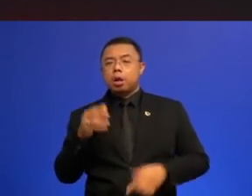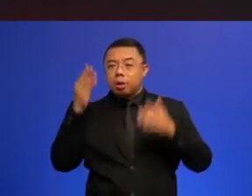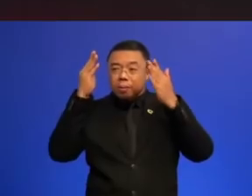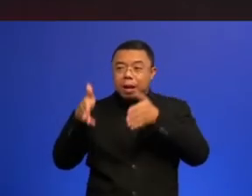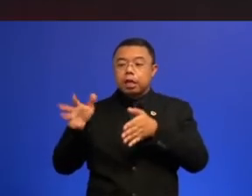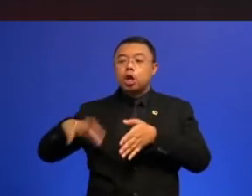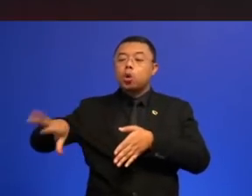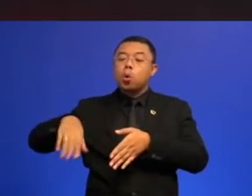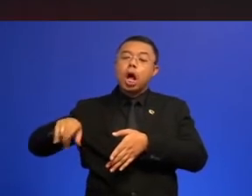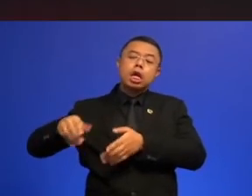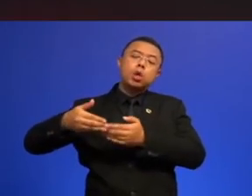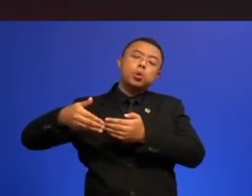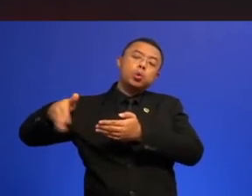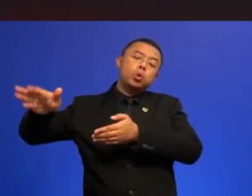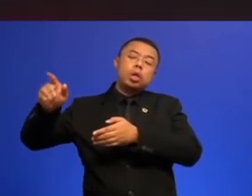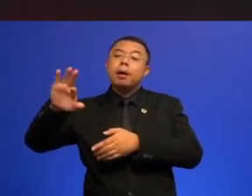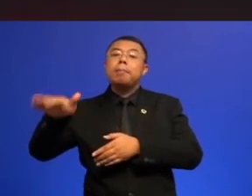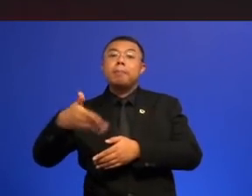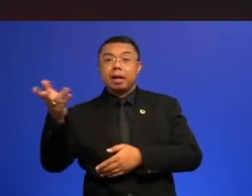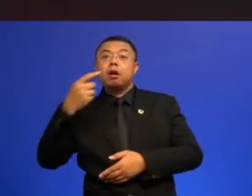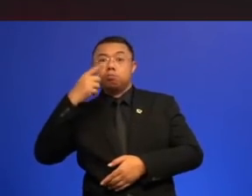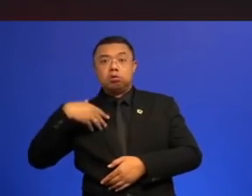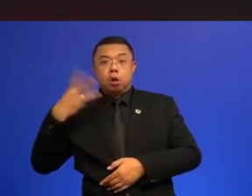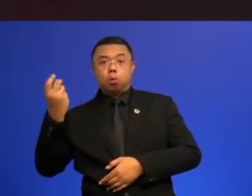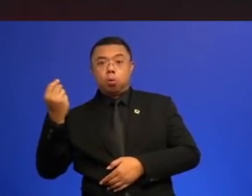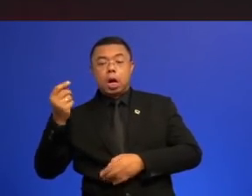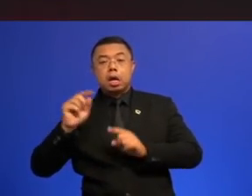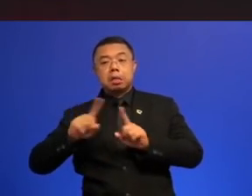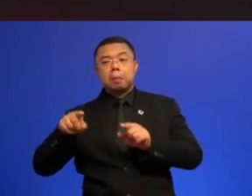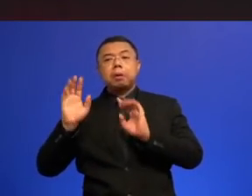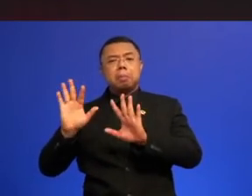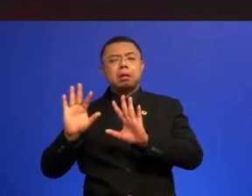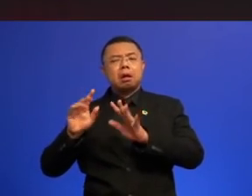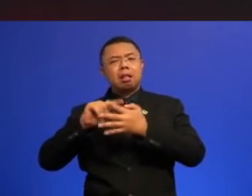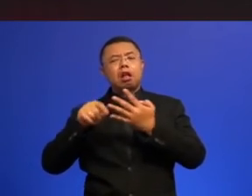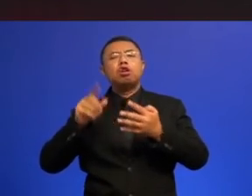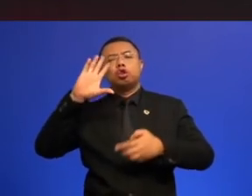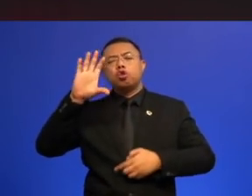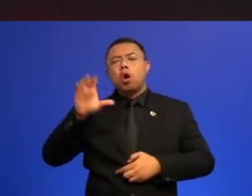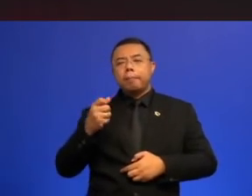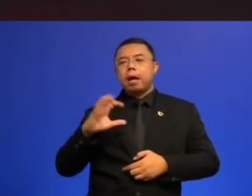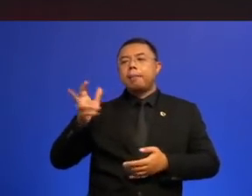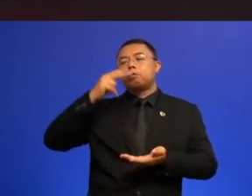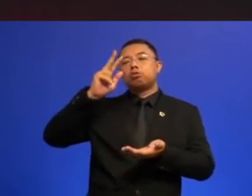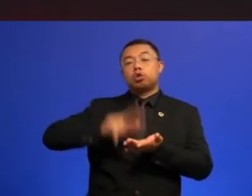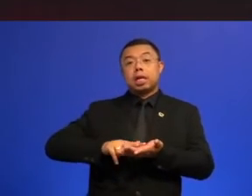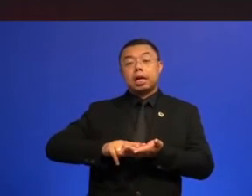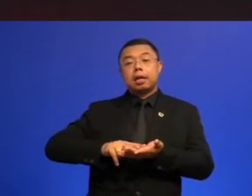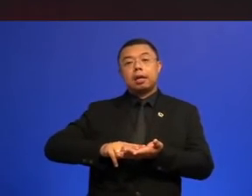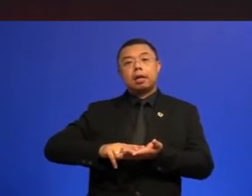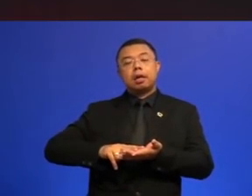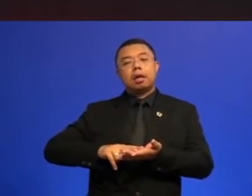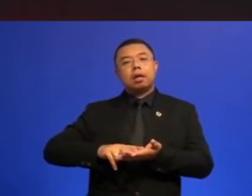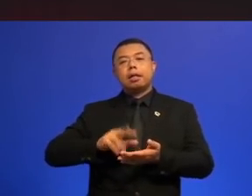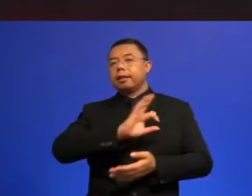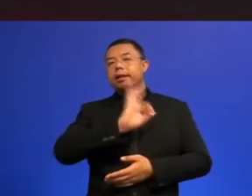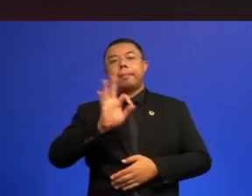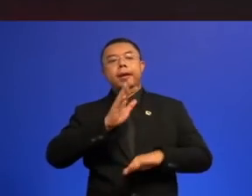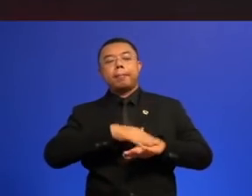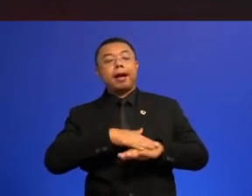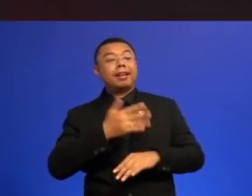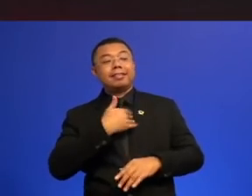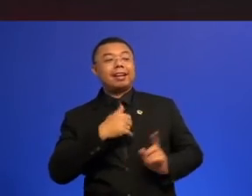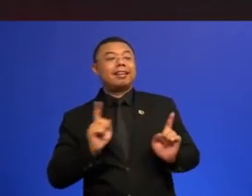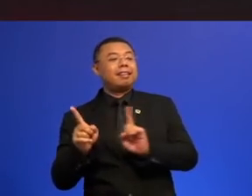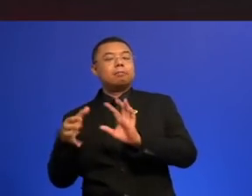keluarganya yang sebenarnya mereka orang yang berada. Dan banyak hal suami dalam mengambil keputusan tidak melibatkan saya